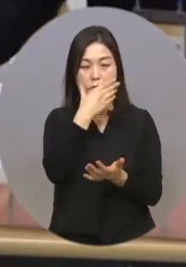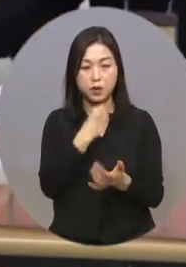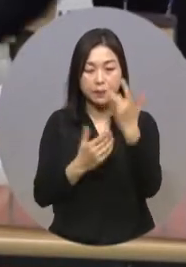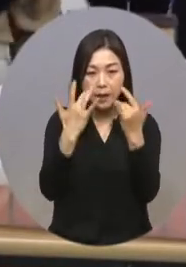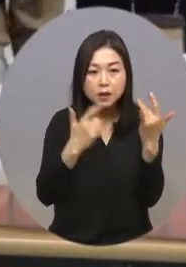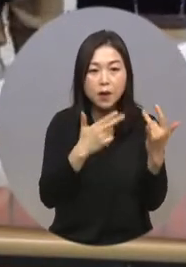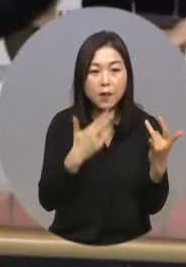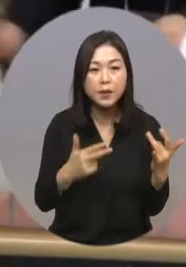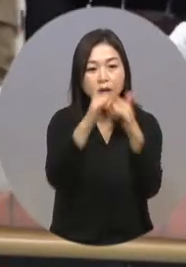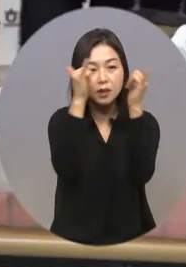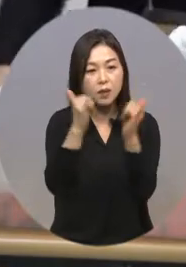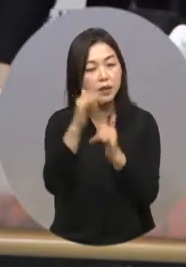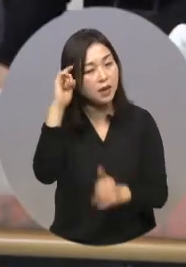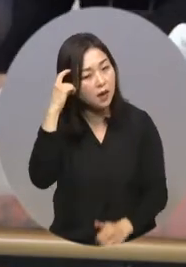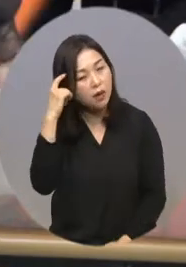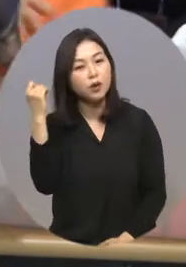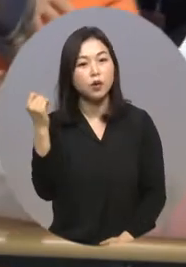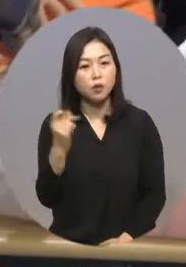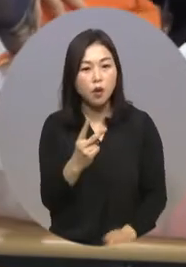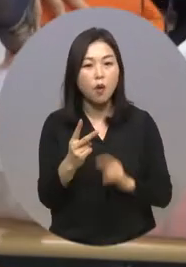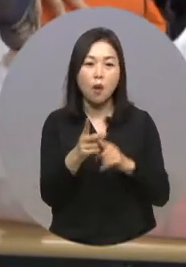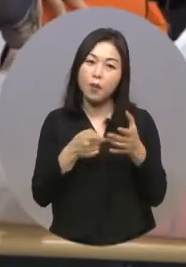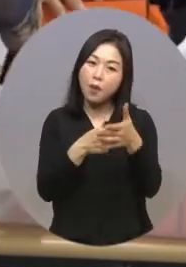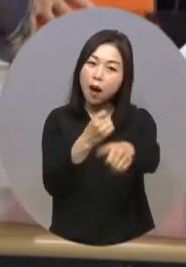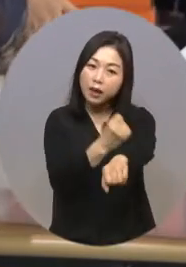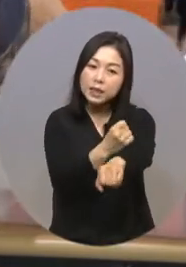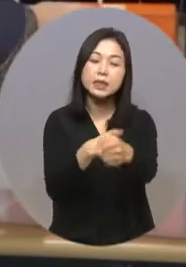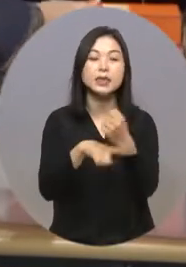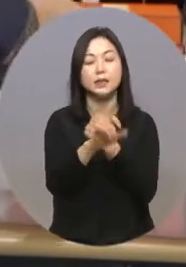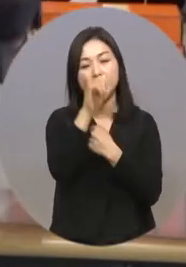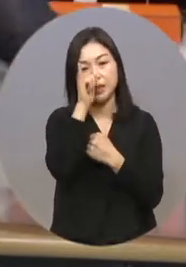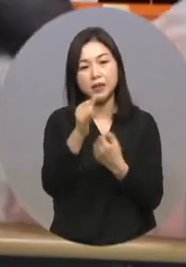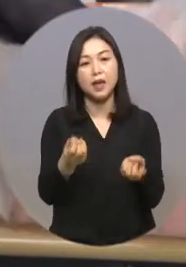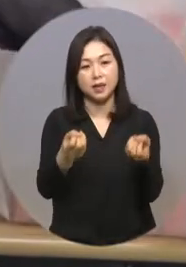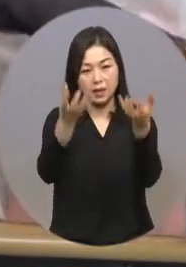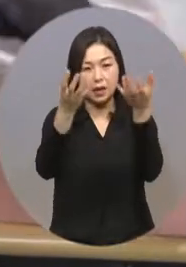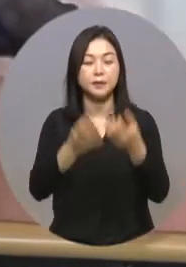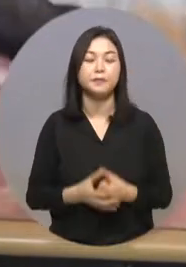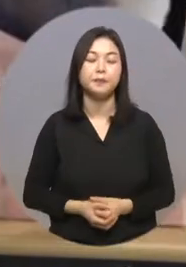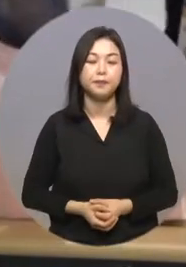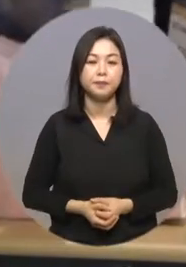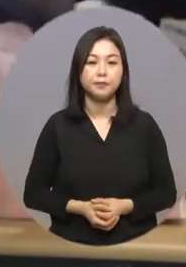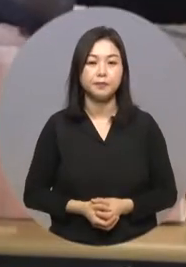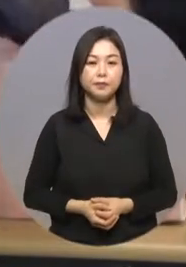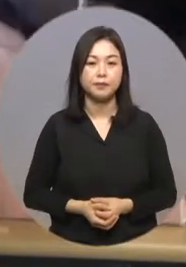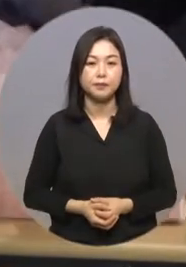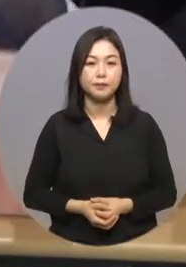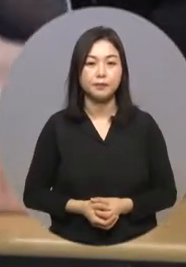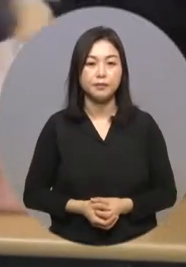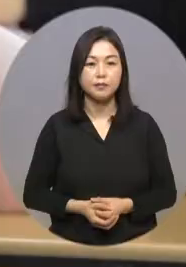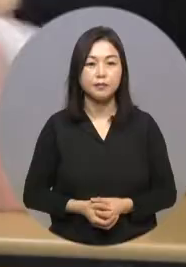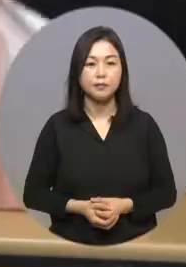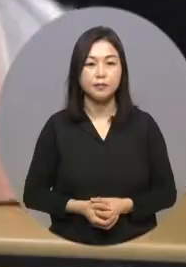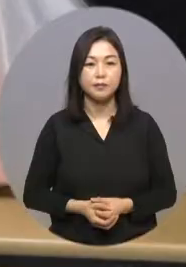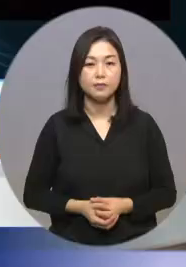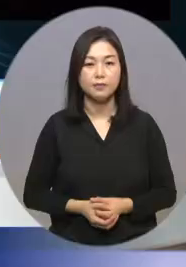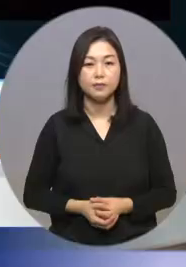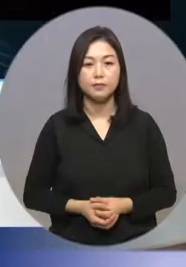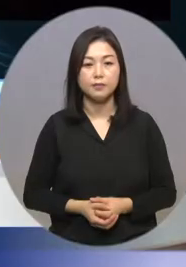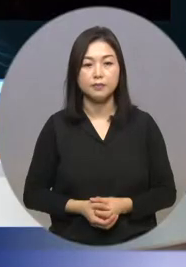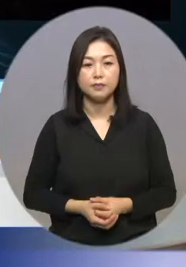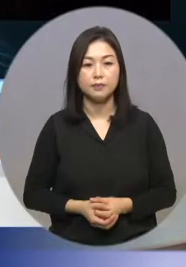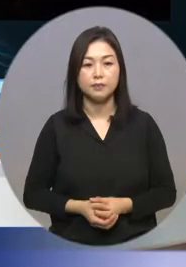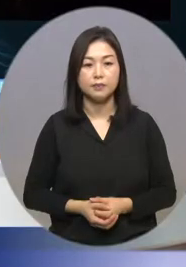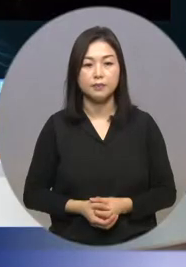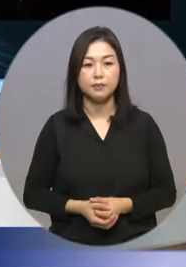사회를 생각하고 다짐하는 의미있는 시간이었습니다 복지 tv 경기방송 정선 입니다